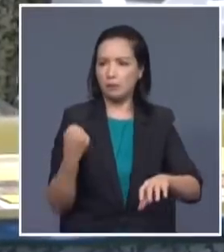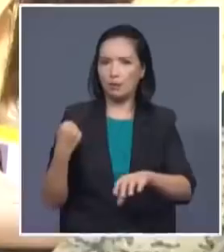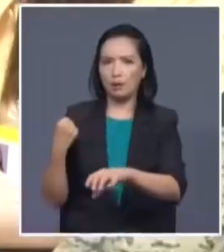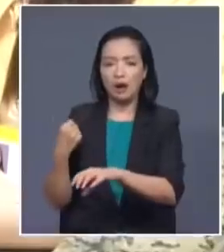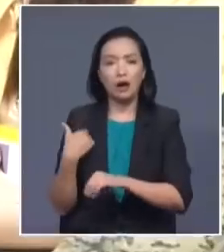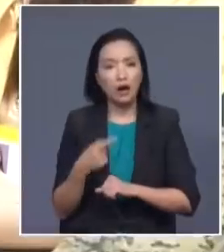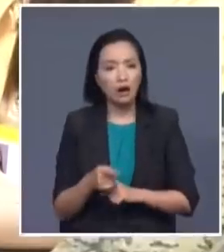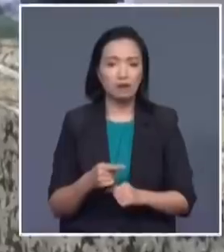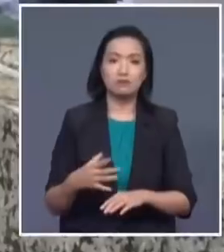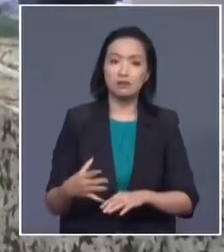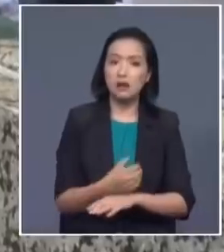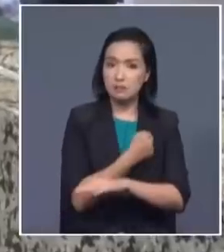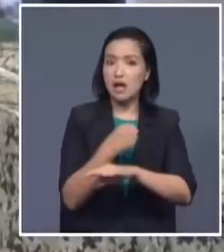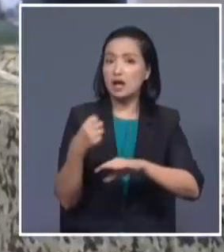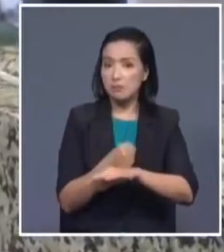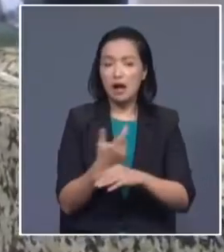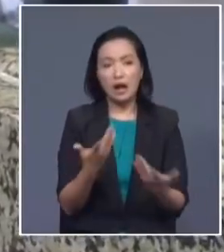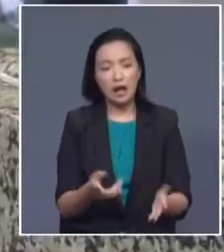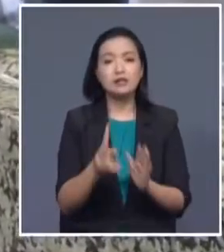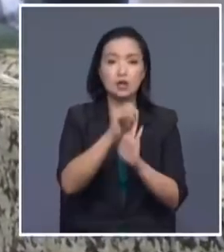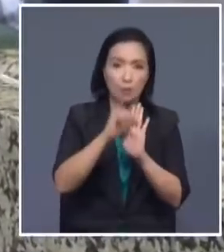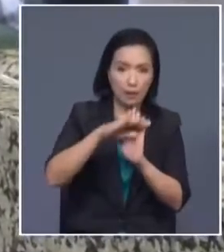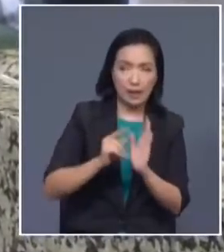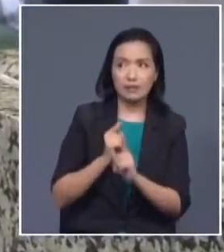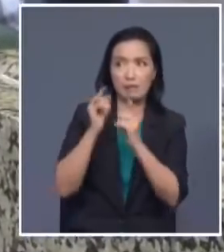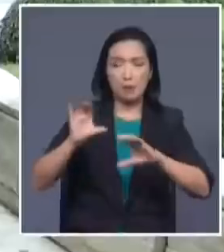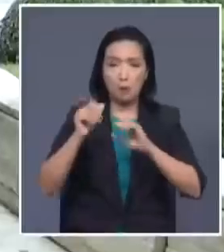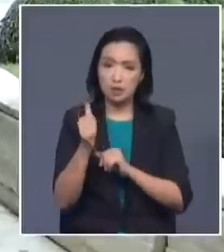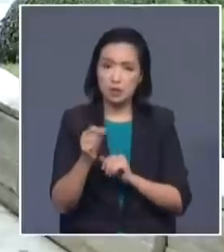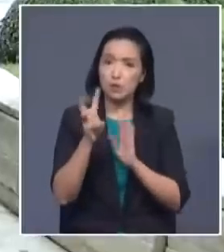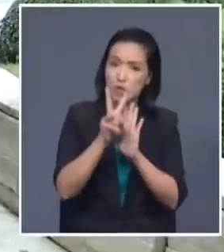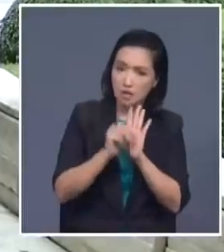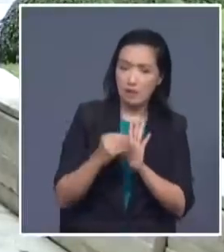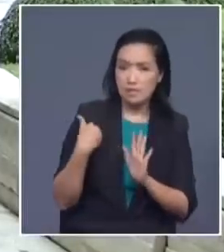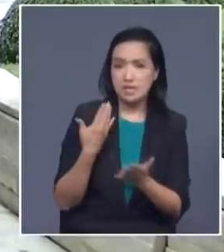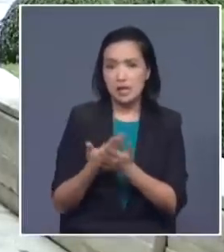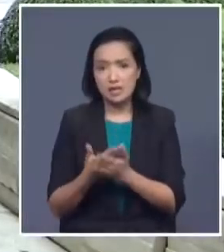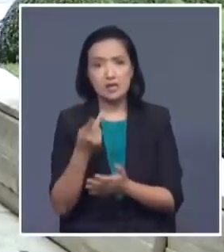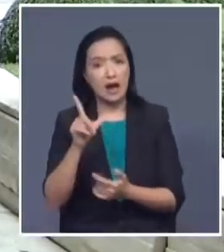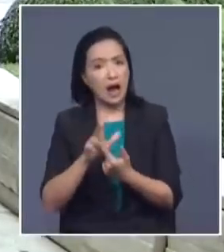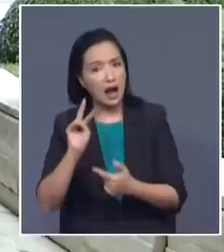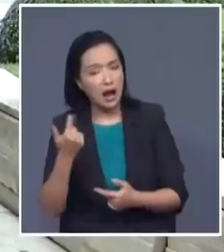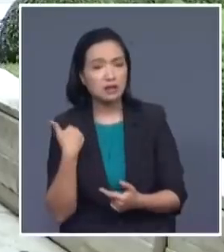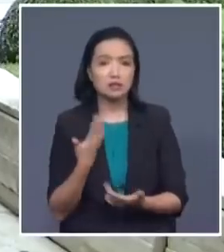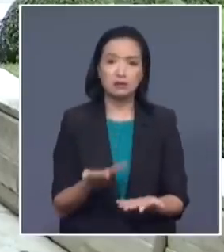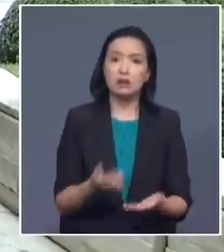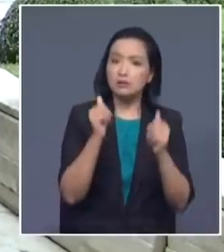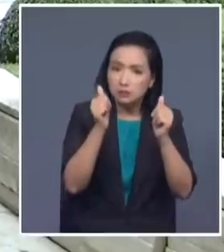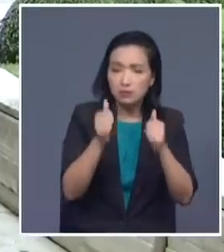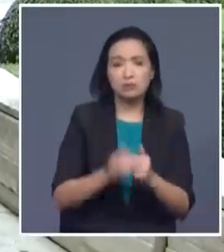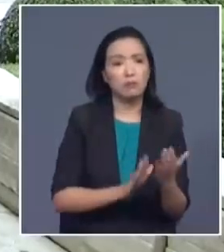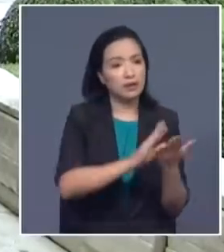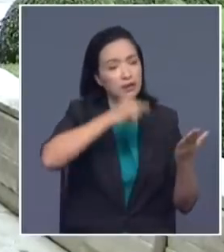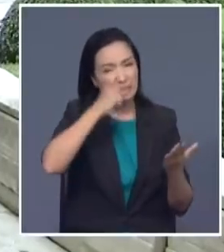งการดำเนินนโยบายภาครัฐอย่างระมัดระวังมีวินัยการเงินการคลังโดยจะเห็นได้ว่าสัดส่วนหนี้สาธารณะของประเทศ